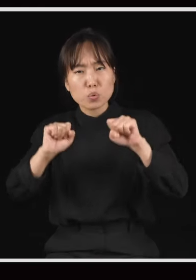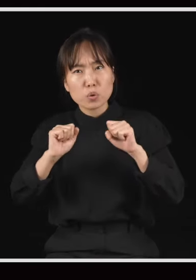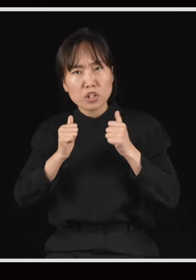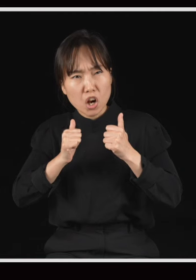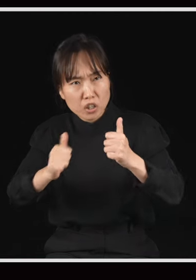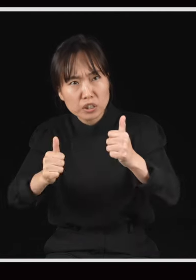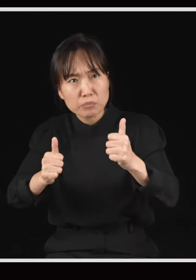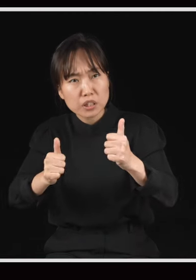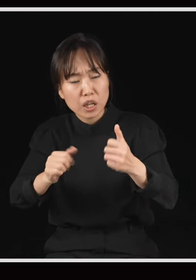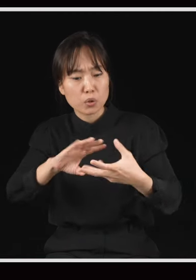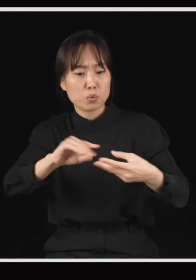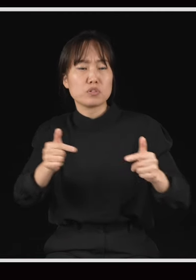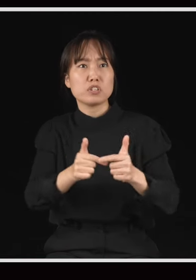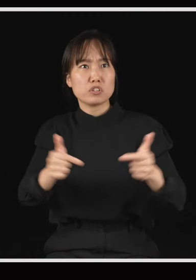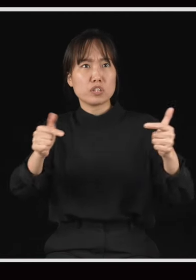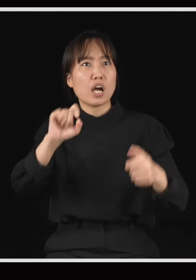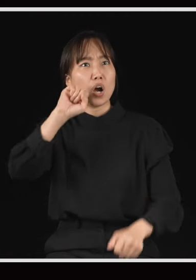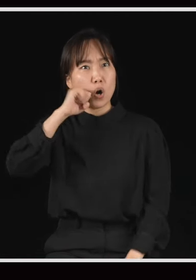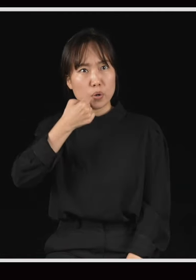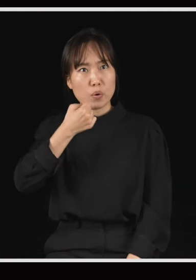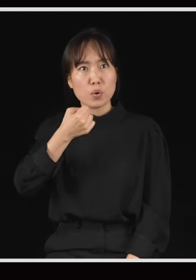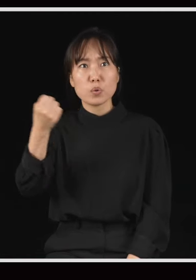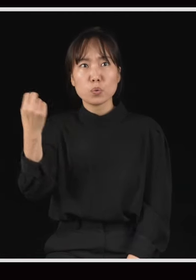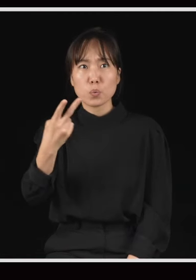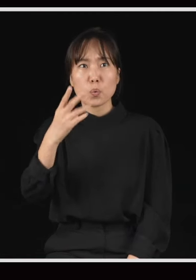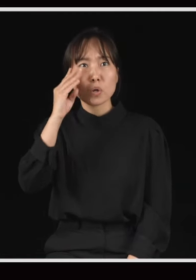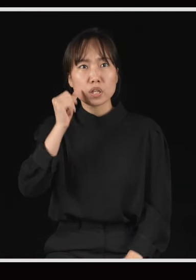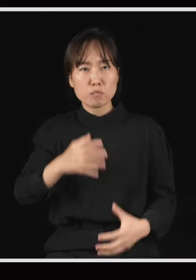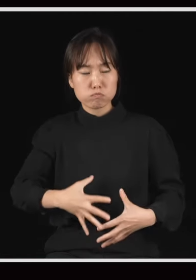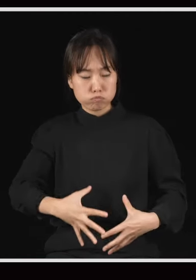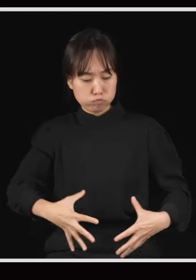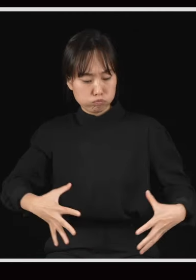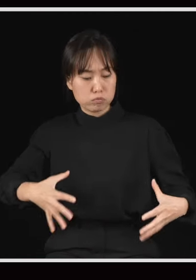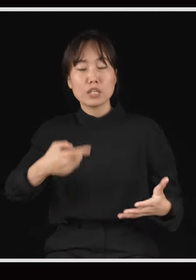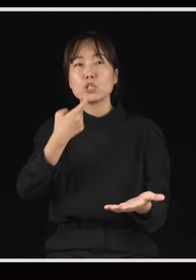있다. 그다음에 복부지방 축적이 가속화되는 방향으로 대사체계가 변한다.